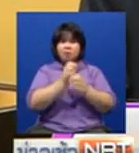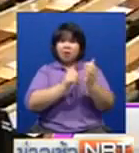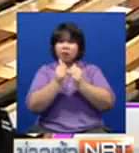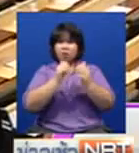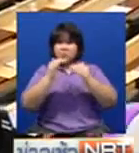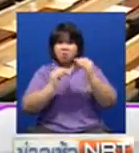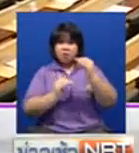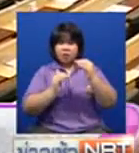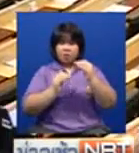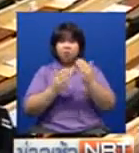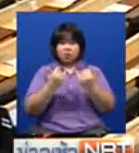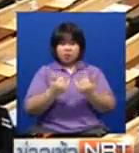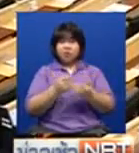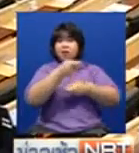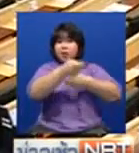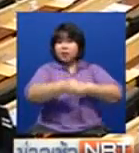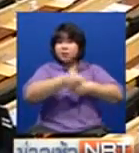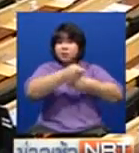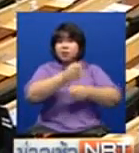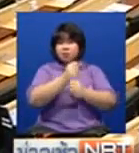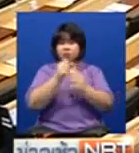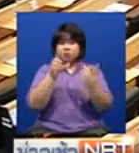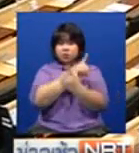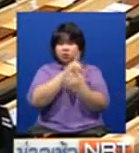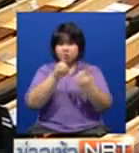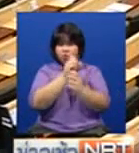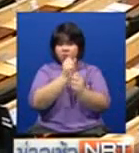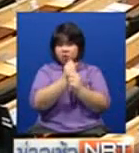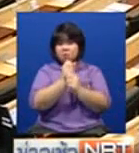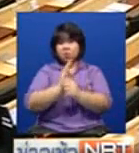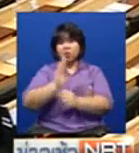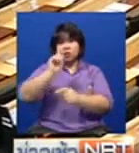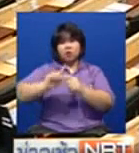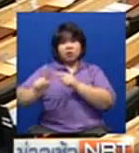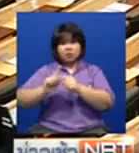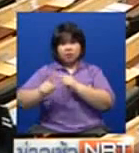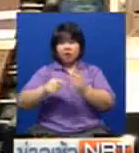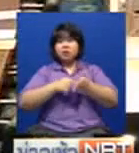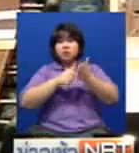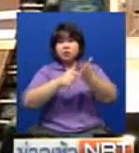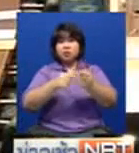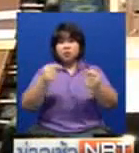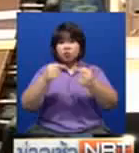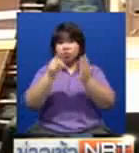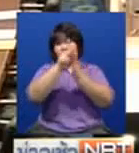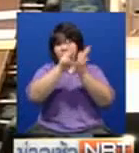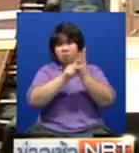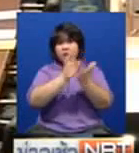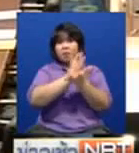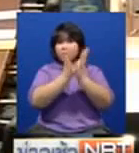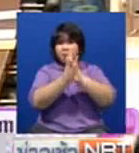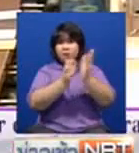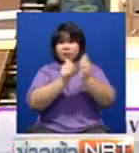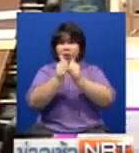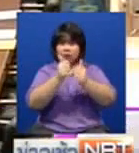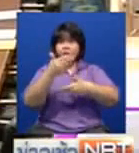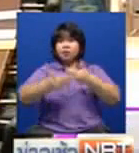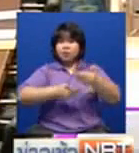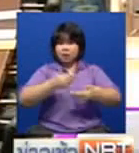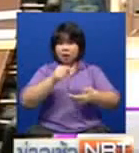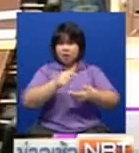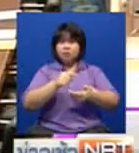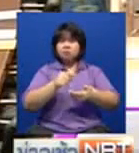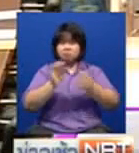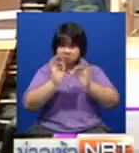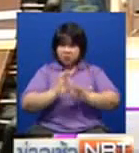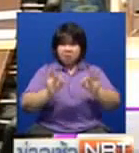ารปัติรูปภาคเกศต์ และสร้างสังคมผู้ประกอบการโยเสนอเรื่องของการปรบรงกฎหมายการแขงขันทางการค้าวาให